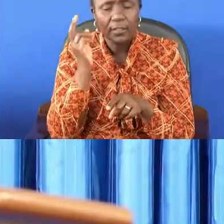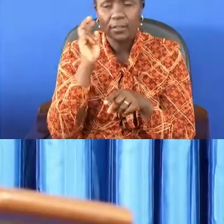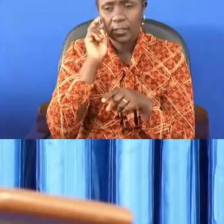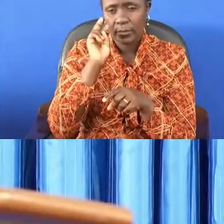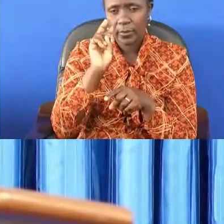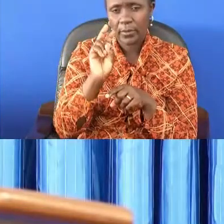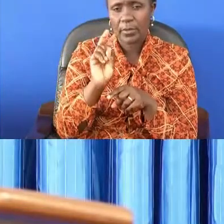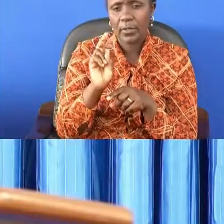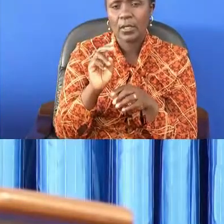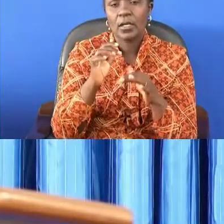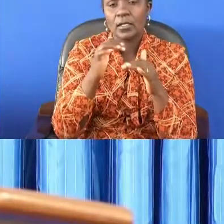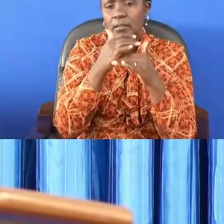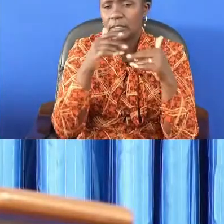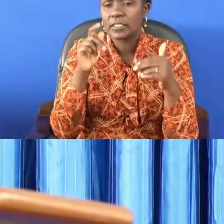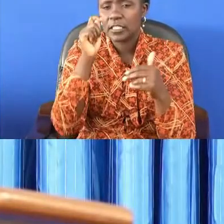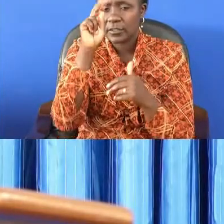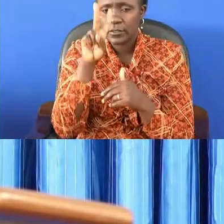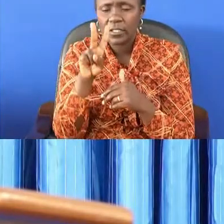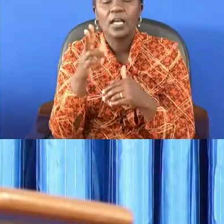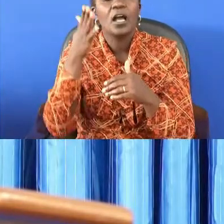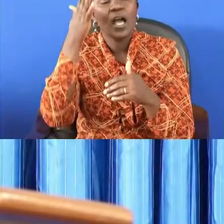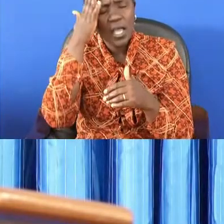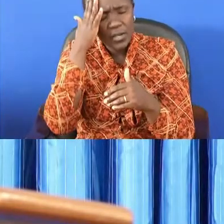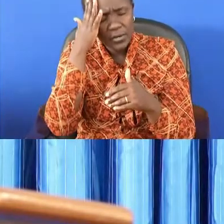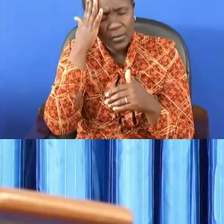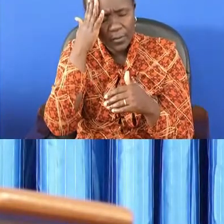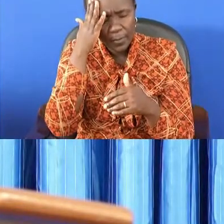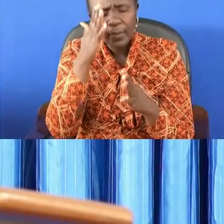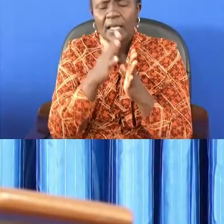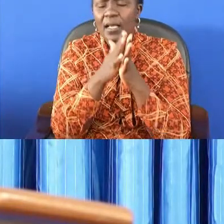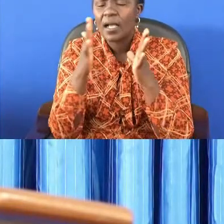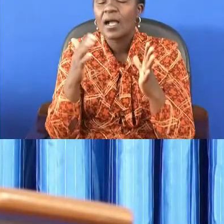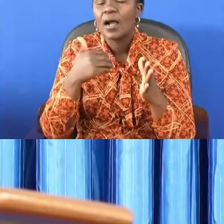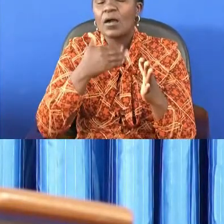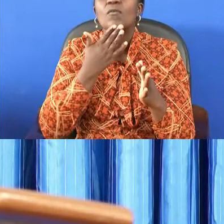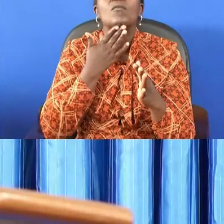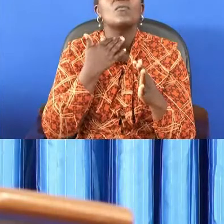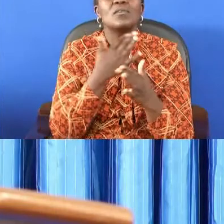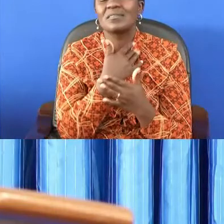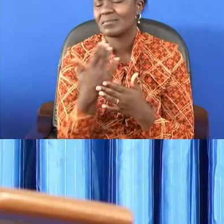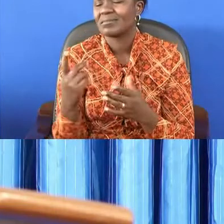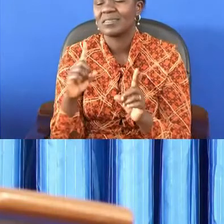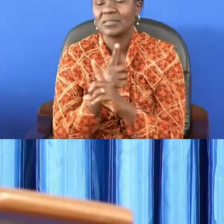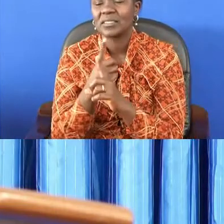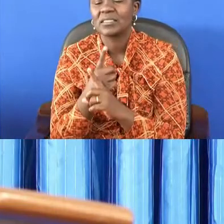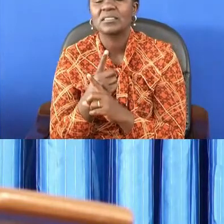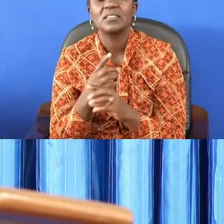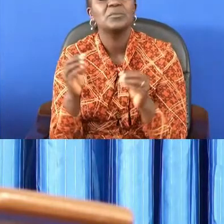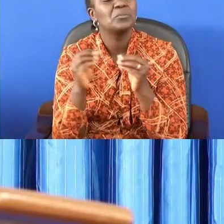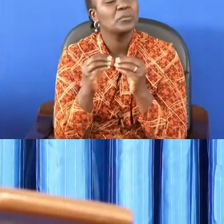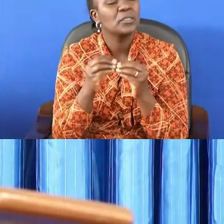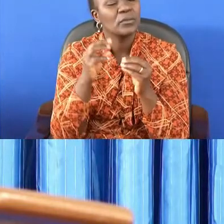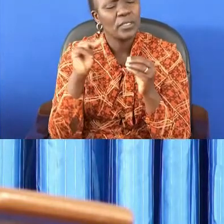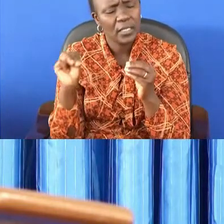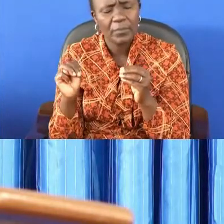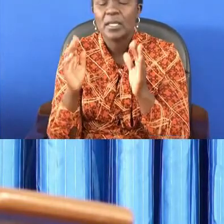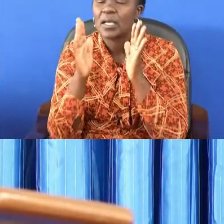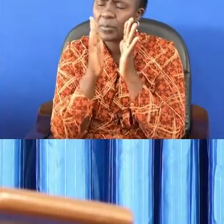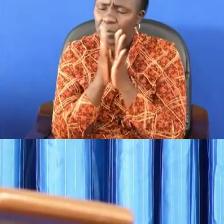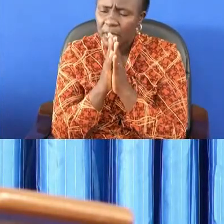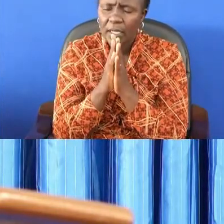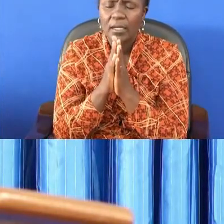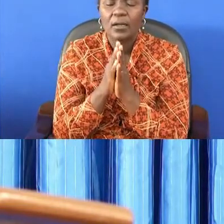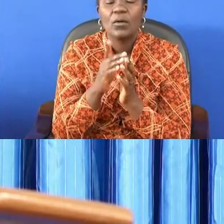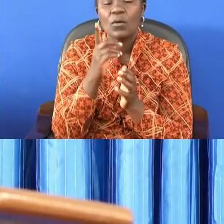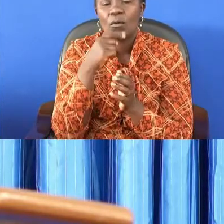wamekutazama kupitia kwa runinga zao. Ninajua wengi wana mahitaji mengi ambao Mungu angependa ukutane nayo. Ninaomba Mungu